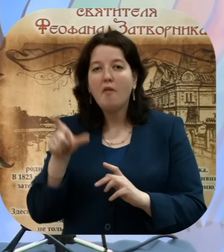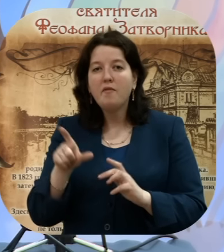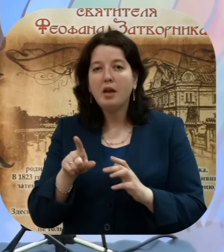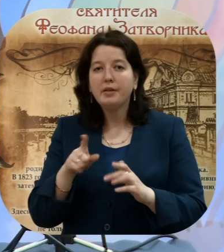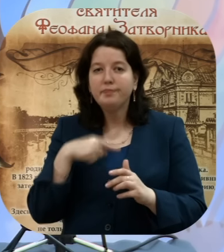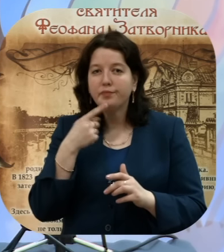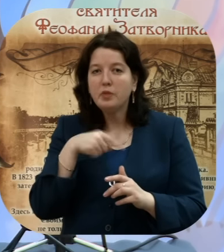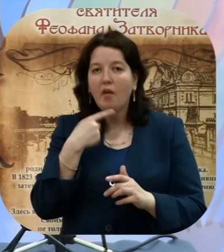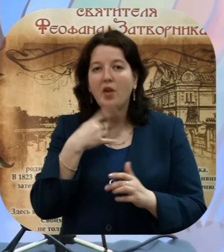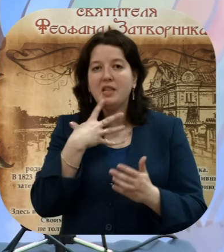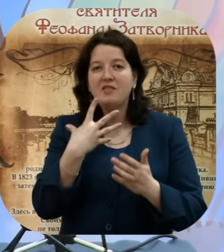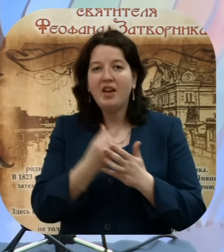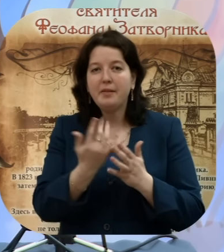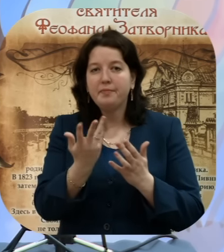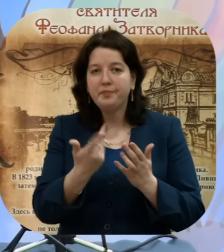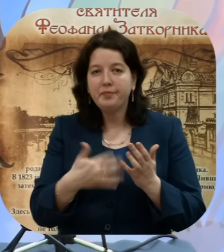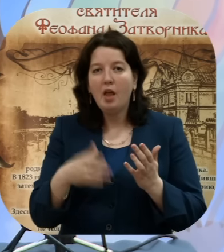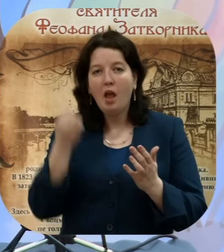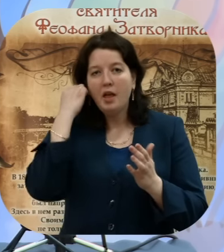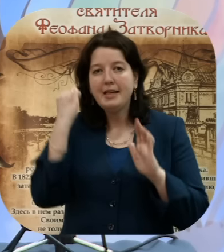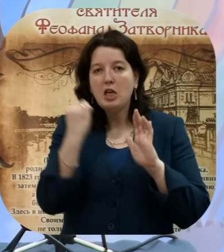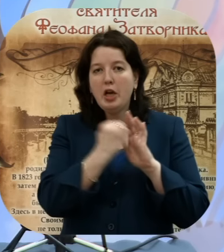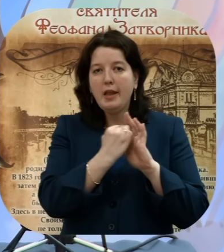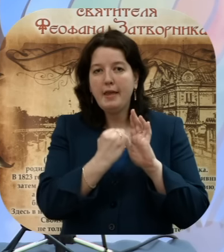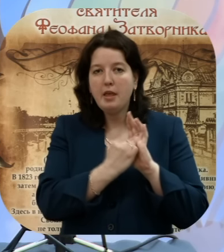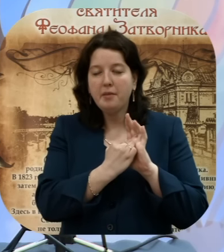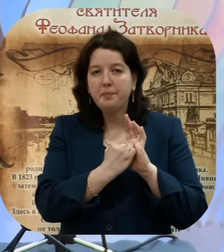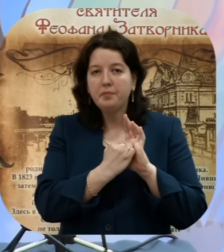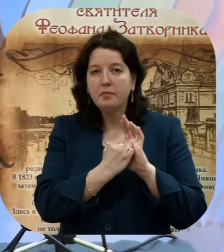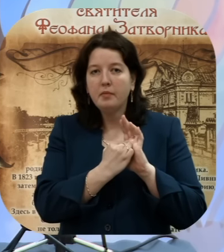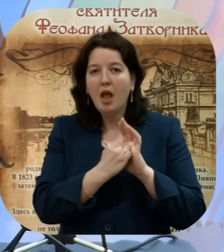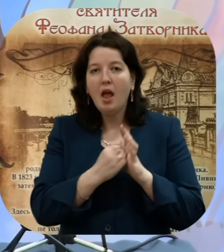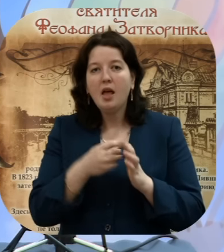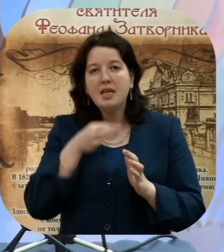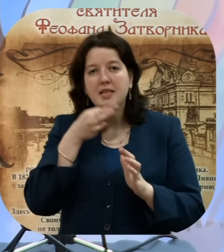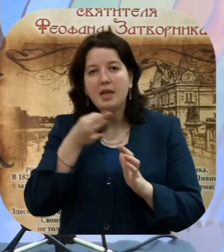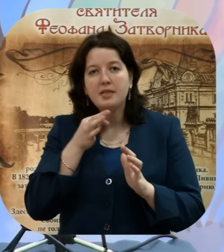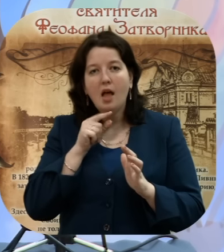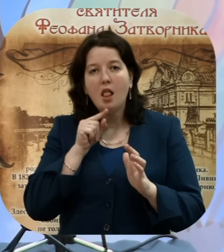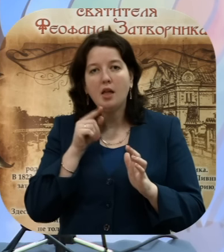назвал в частности и те, о которых я точно знаю,